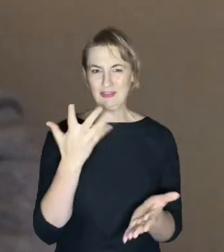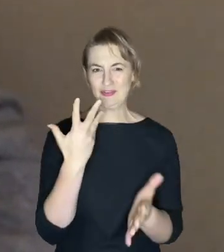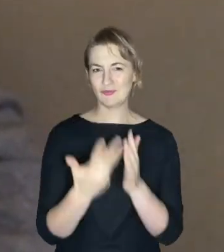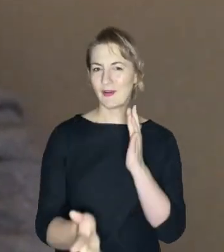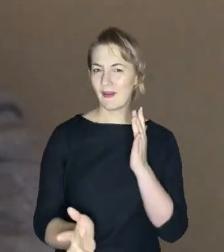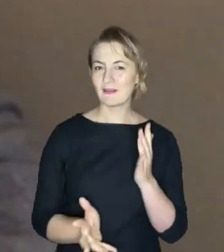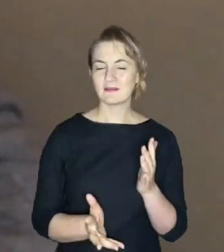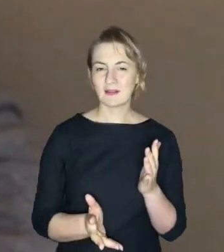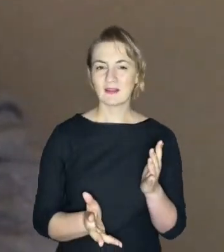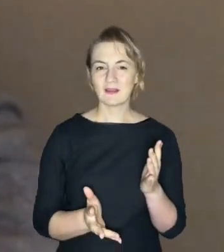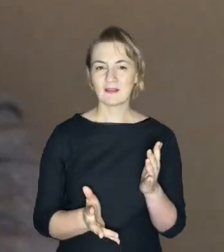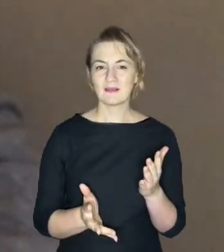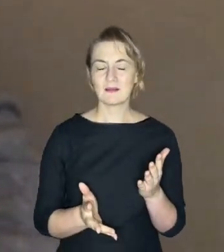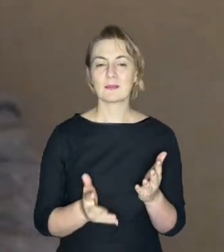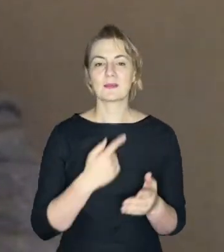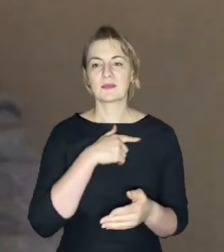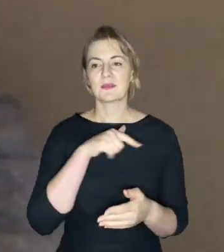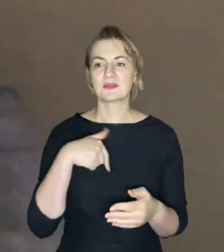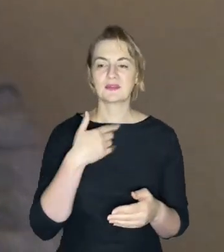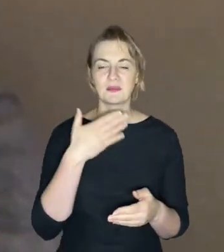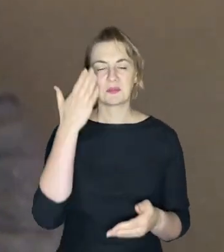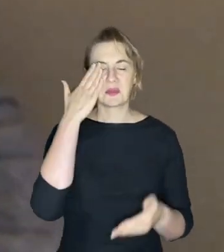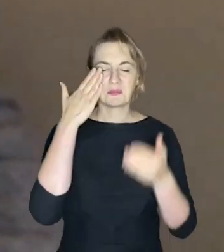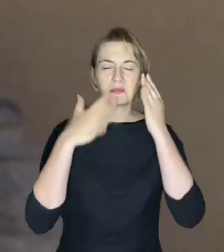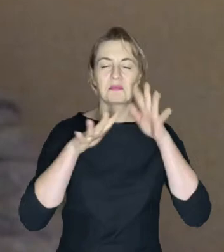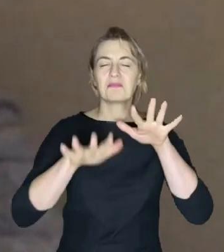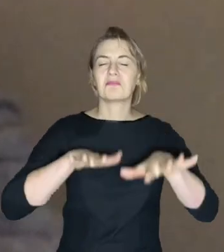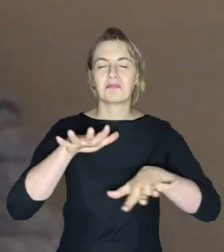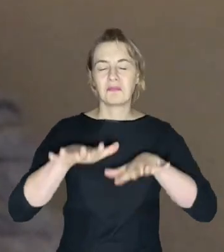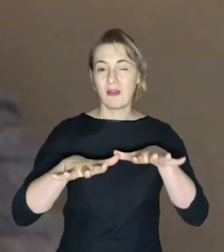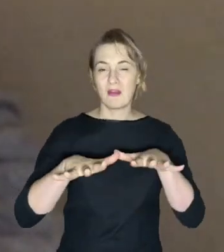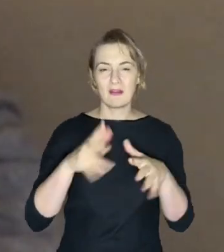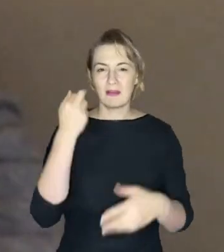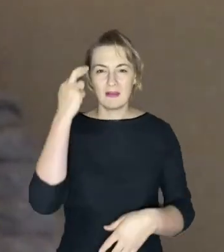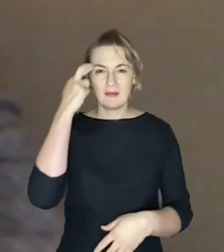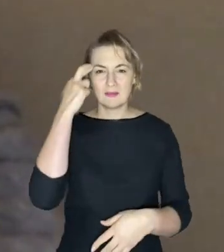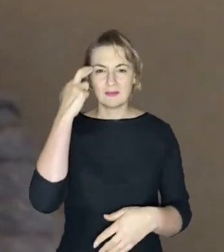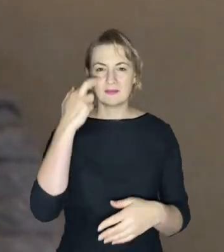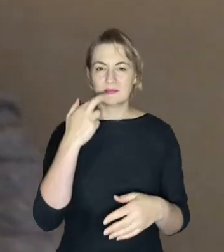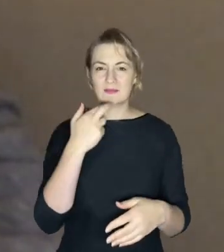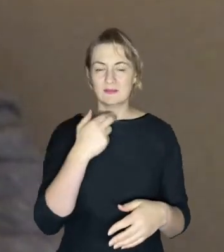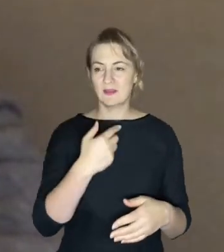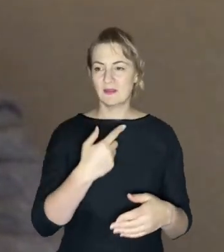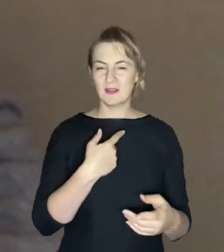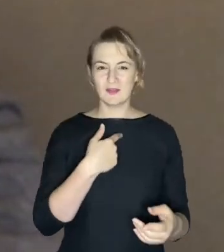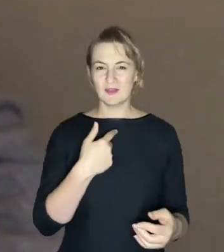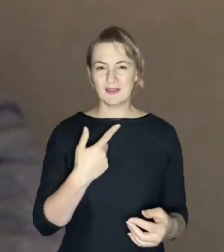w istocie wbrew sobie, a jeśli żyjemy wbrew sobie, to żyjemy też wbrew światu.